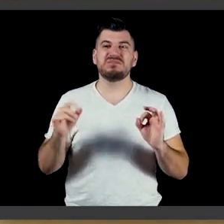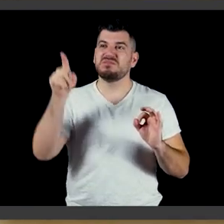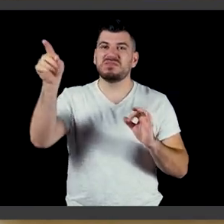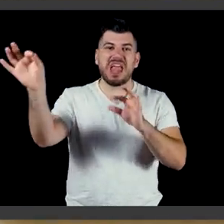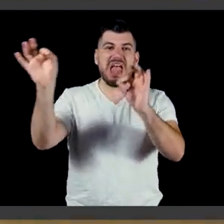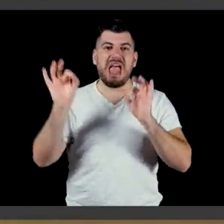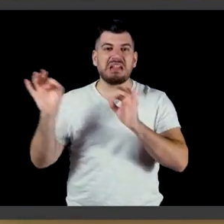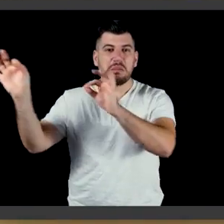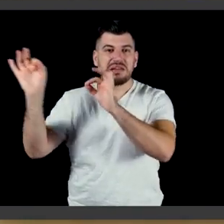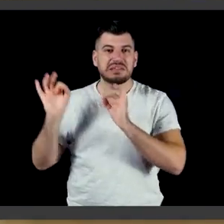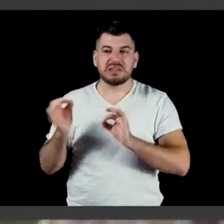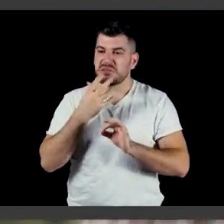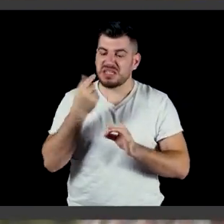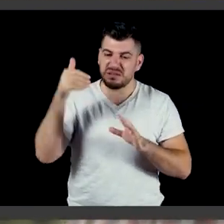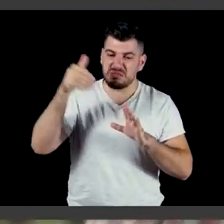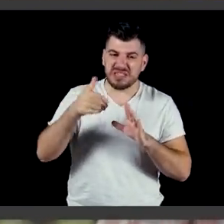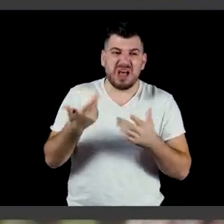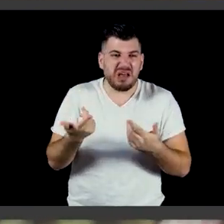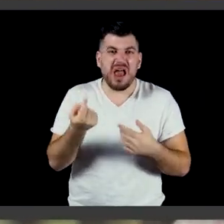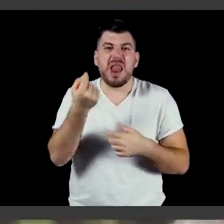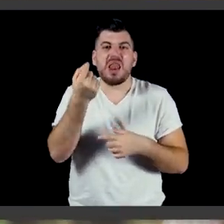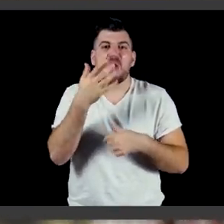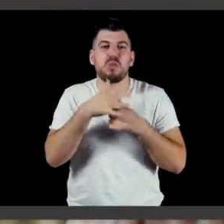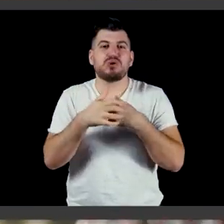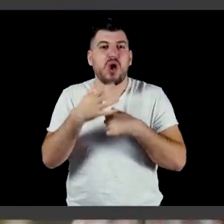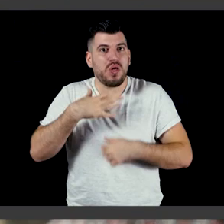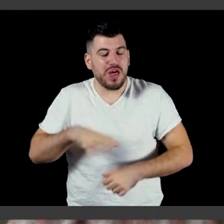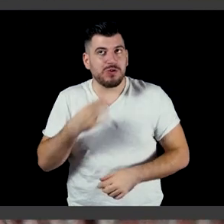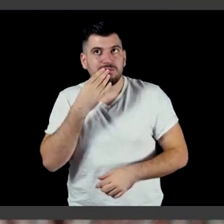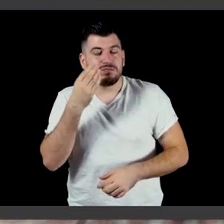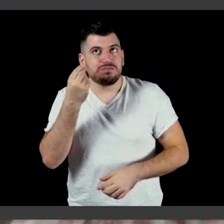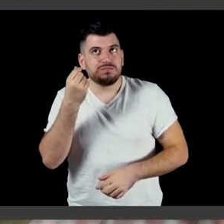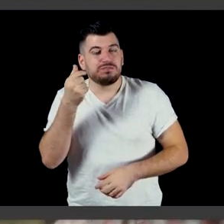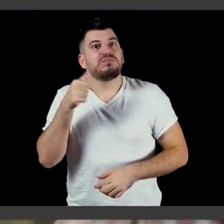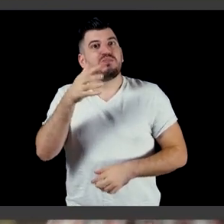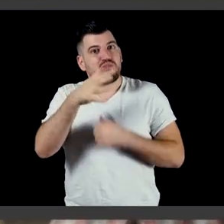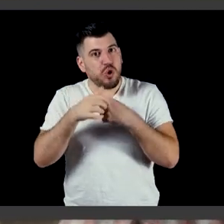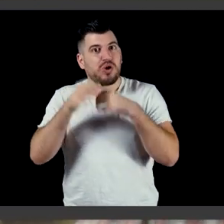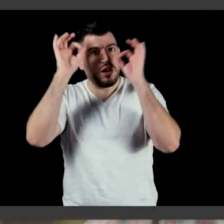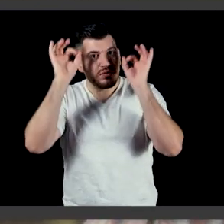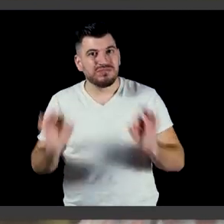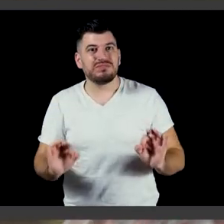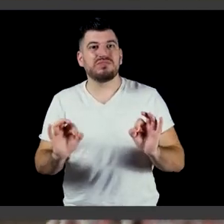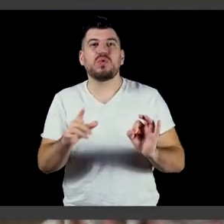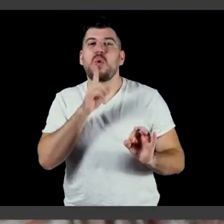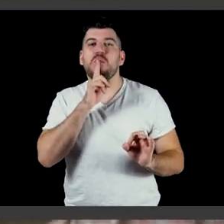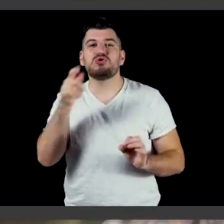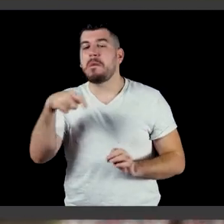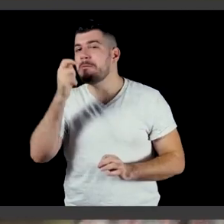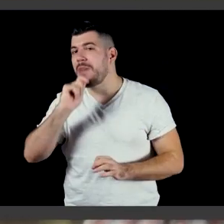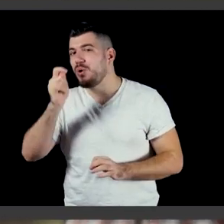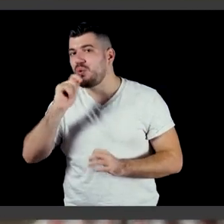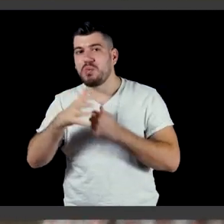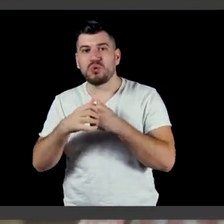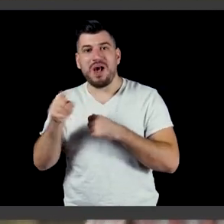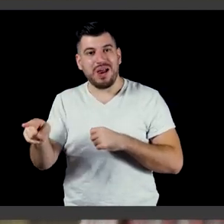μία αίσθηση στο τέλος ότι έχει μέσα ξύσμα πορτοκάλι. Εγώ θέλω να τρώω πορτοκάλι, λες και τρως παγωτό πορτοκάλι. Δηλαδή κάθε μπουκιά να σου βγάζει πορτοκάλι. Και